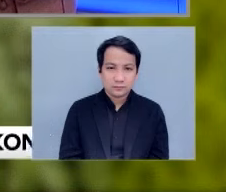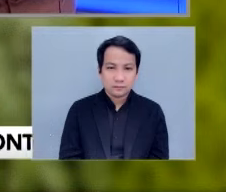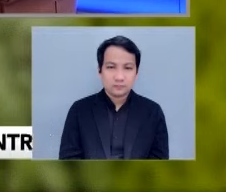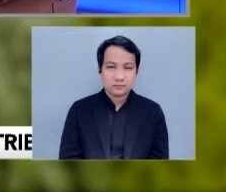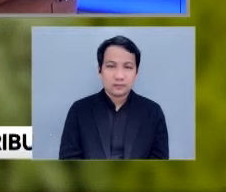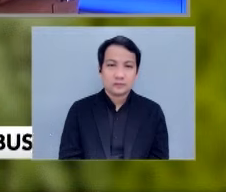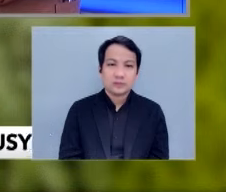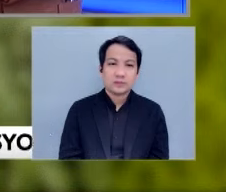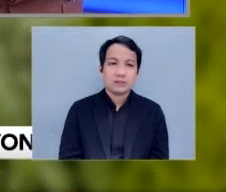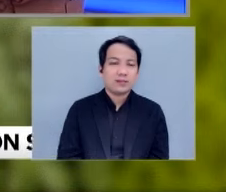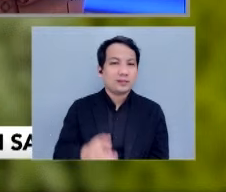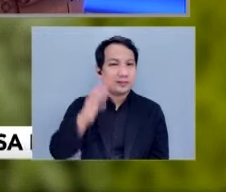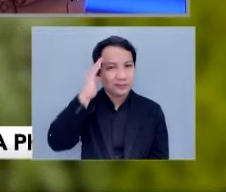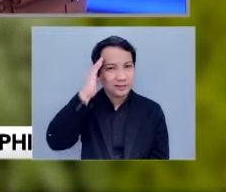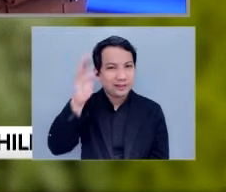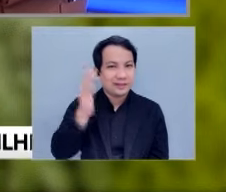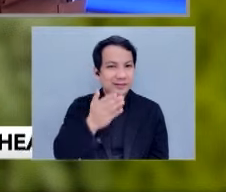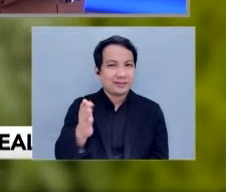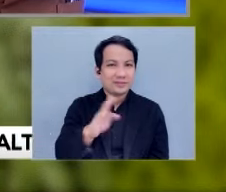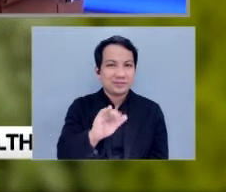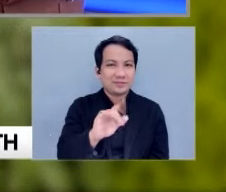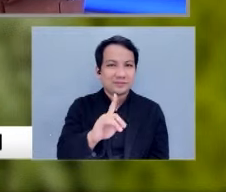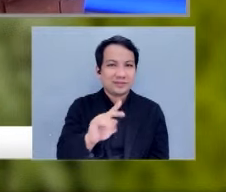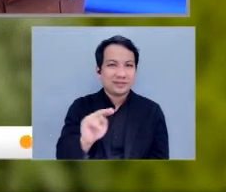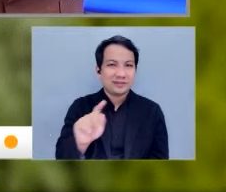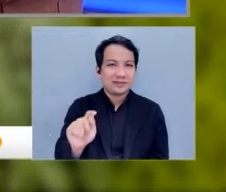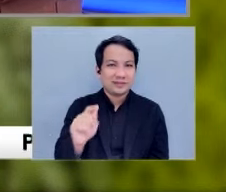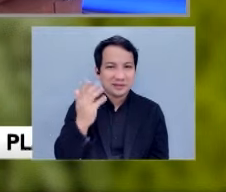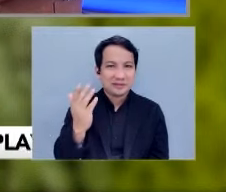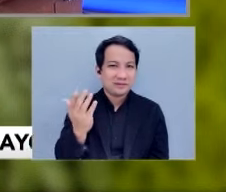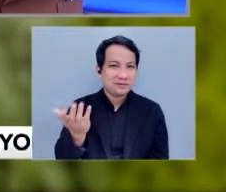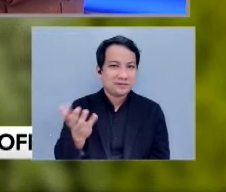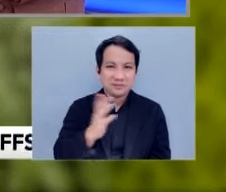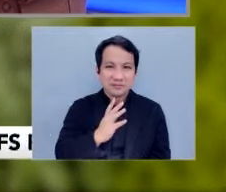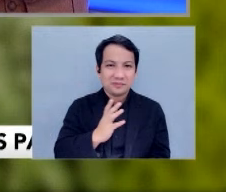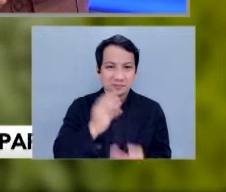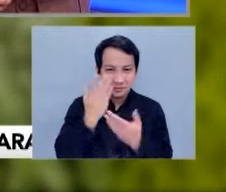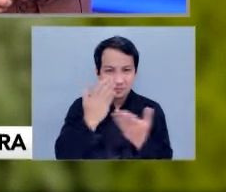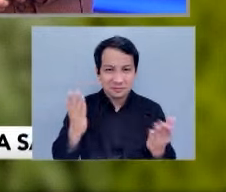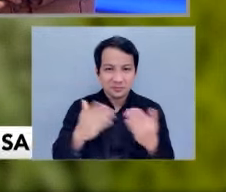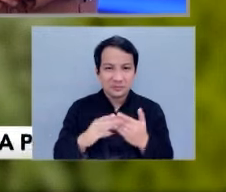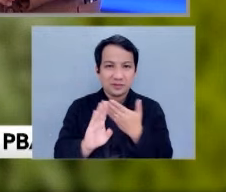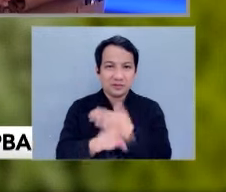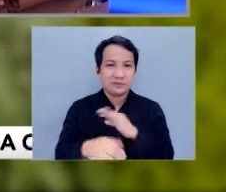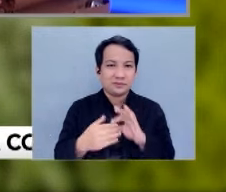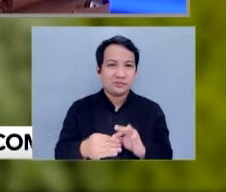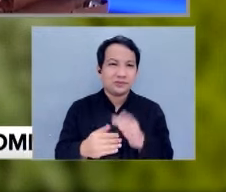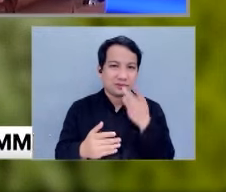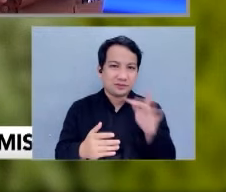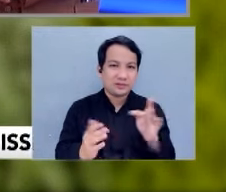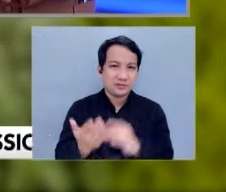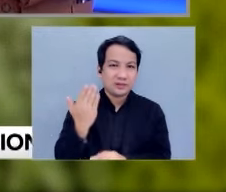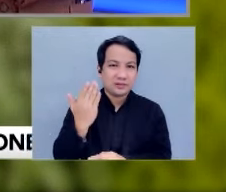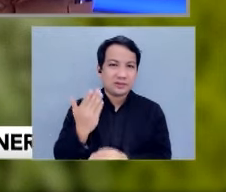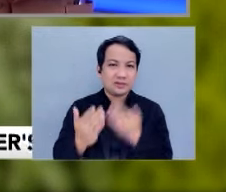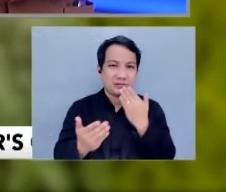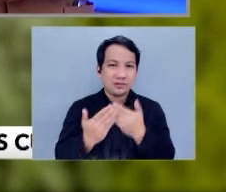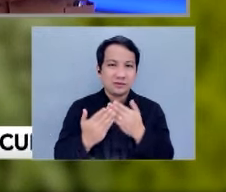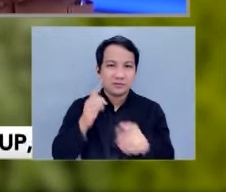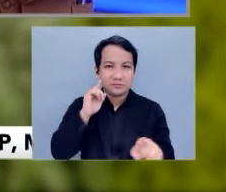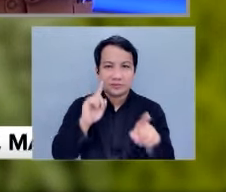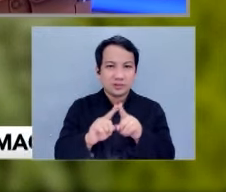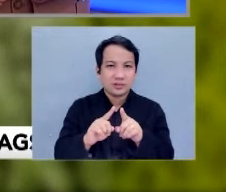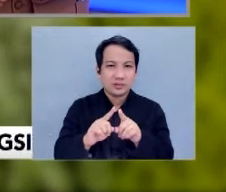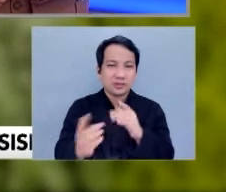Badeto. Galing artista natin na. Ayan, kaya huwag po kayong aalis. Magbabalik pa inyong Pay Morning Kasalo ang... Good